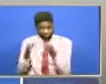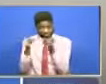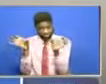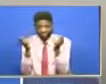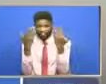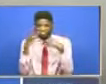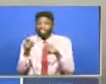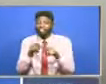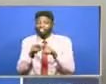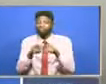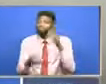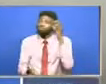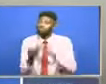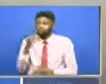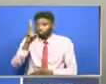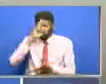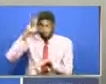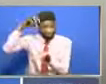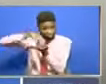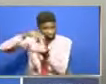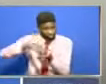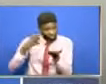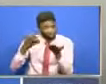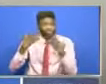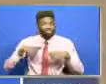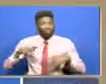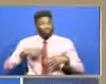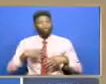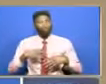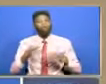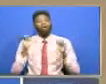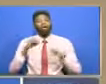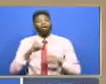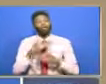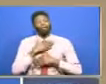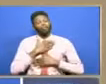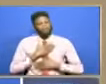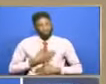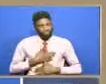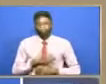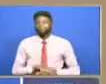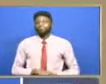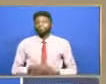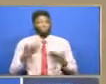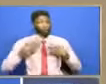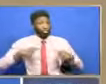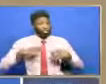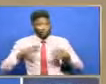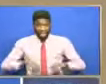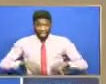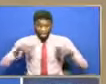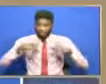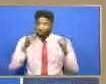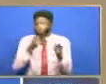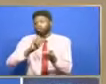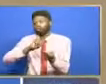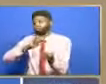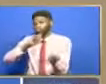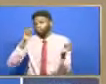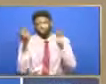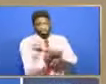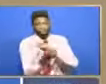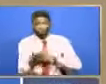fully fledged police post, residents can now rest easy. Maisha ya wananchi wa kawaida yamebadilika kwa sababu hapo mbeleni kulikuwa na